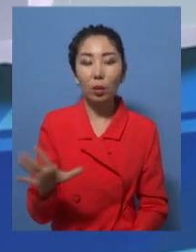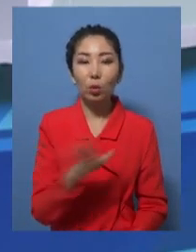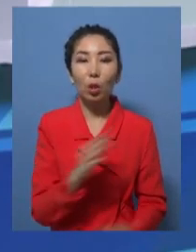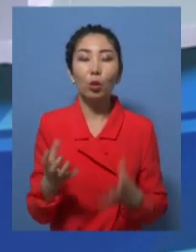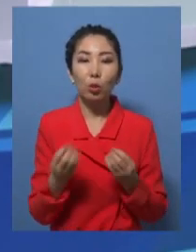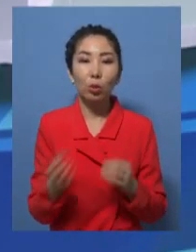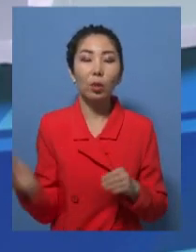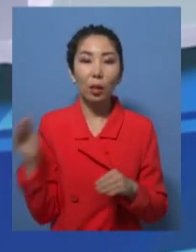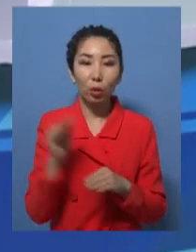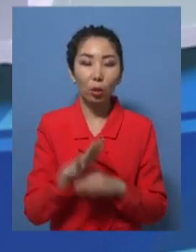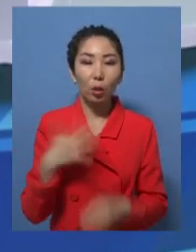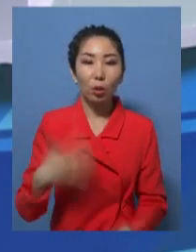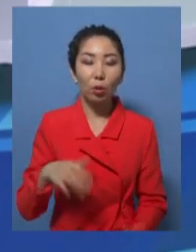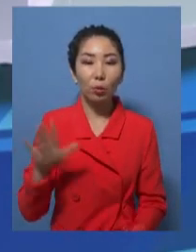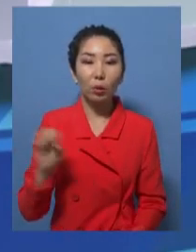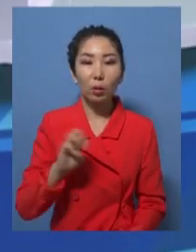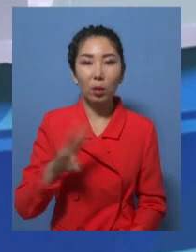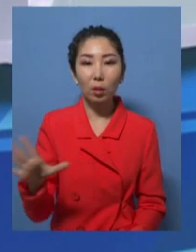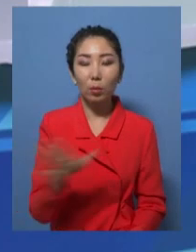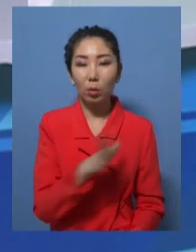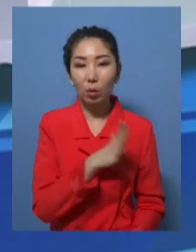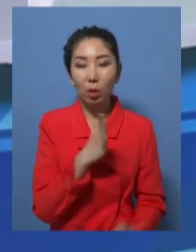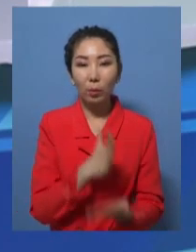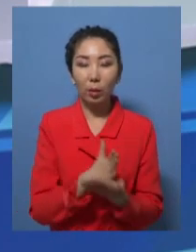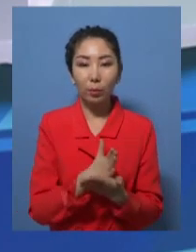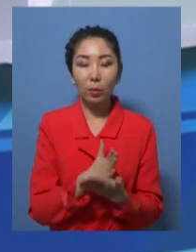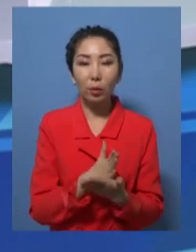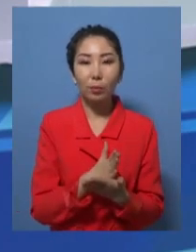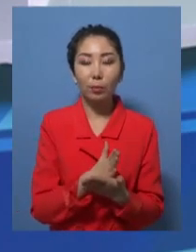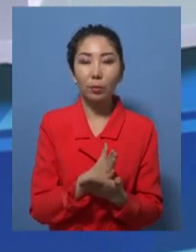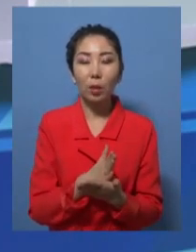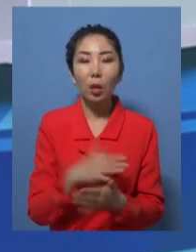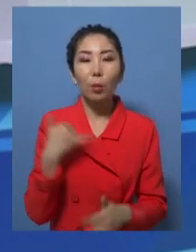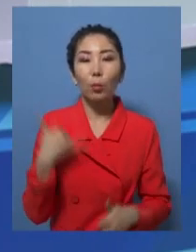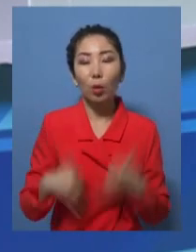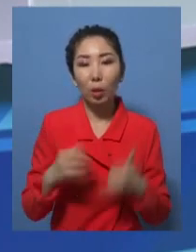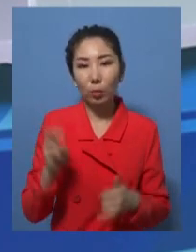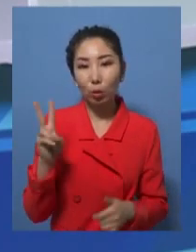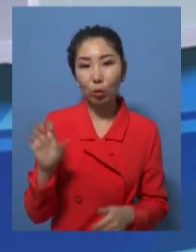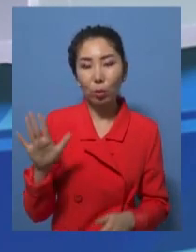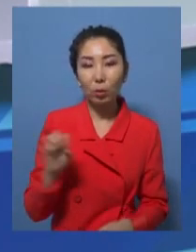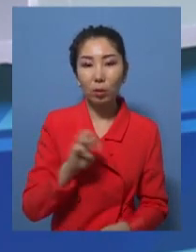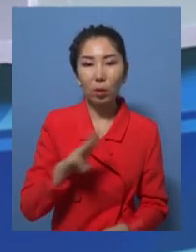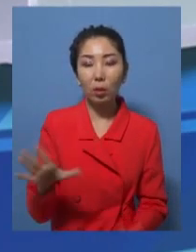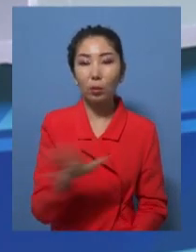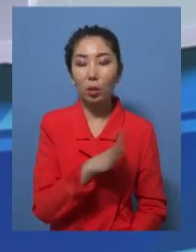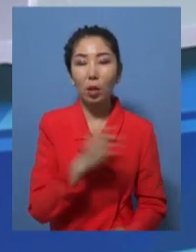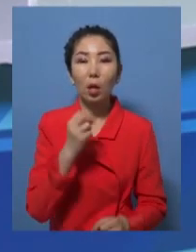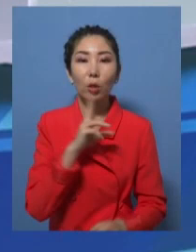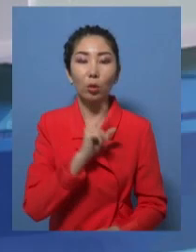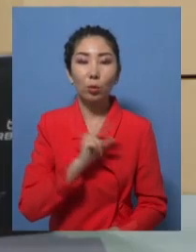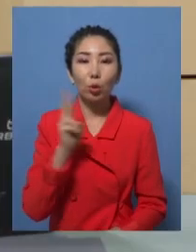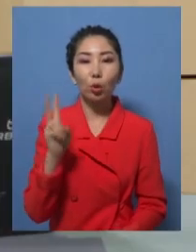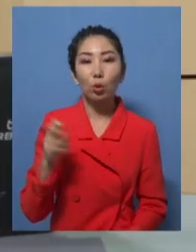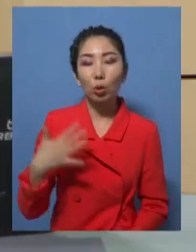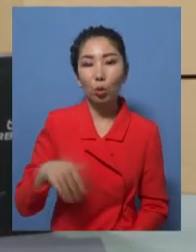үстіне тағы 50 мың теңгені мансап орталығы төлеп келген. Яғни артық төлемдер. Иә, мұғалім 200 мың теңгенің жұмысын жасап отырып,